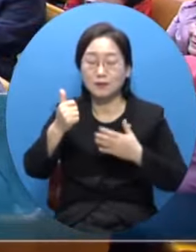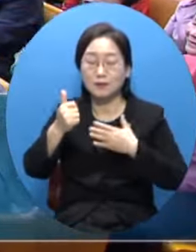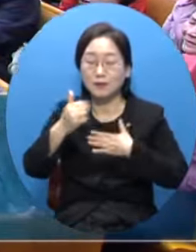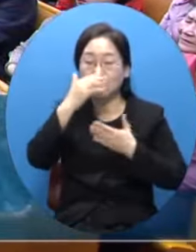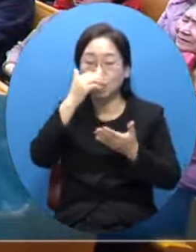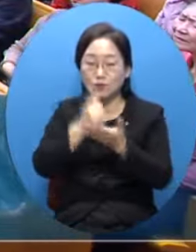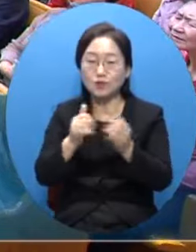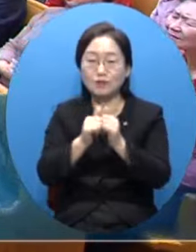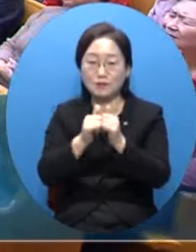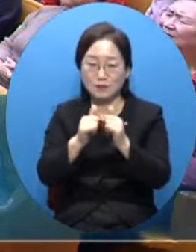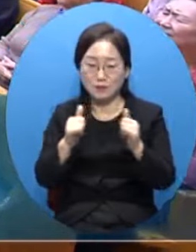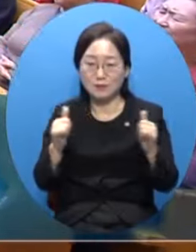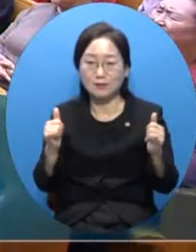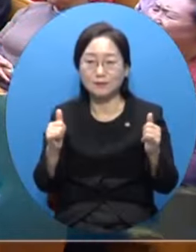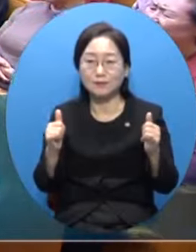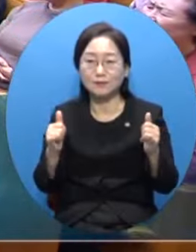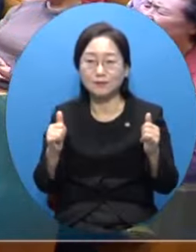저는 죄인입니다.